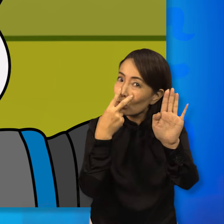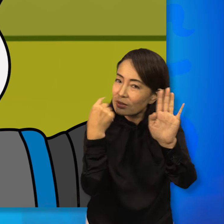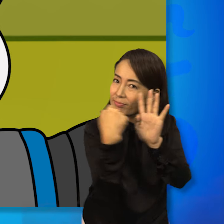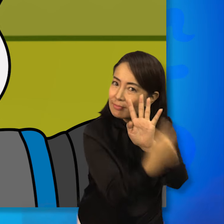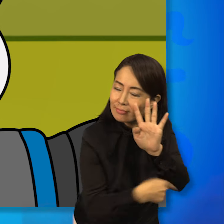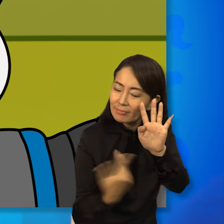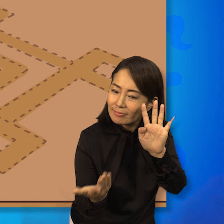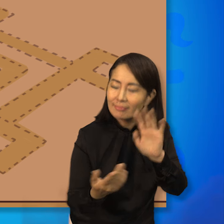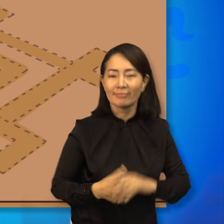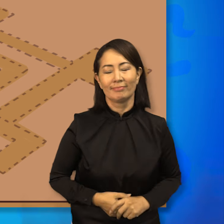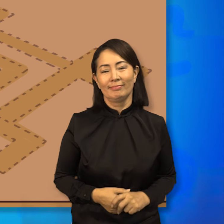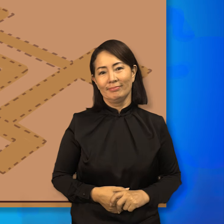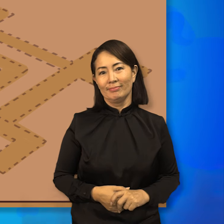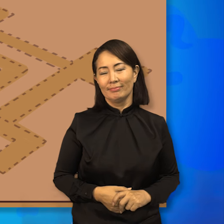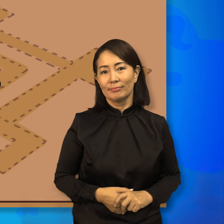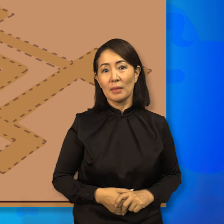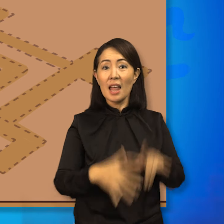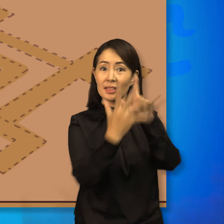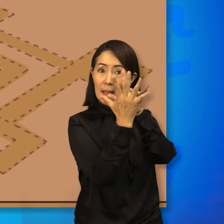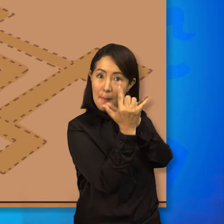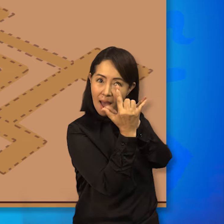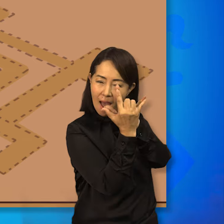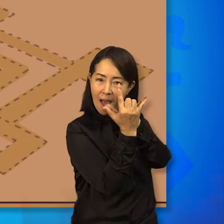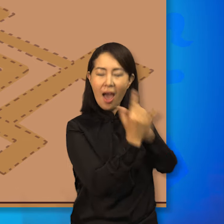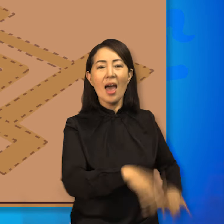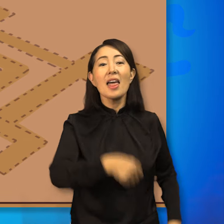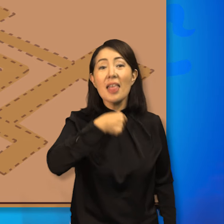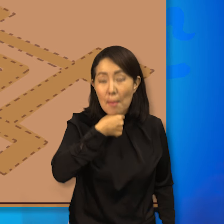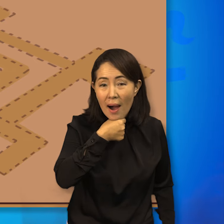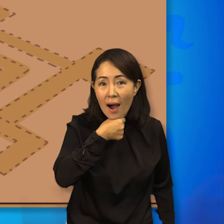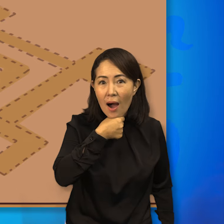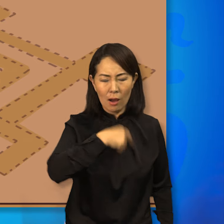Айрхан байлаа шүү. Тэглээ. Одоо миний ээлж.